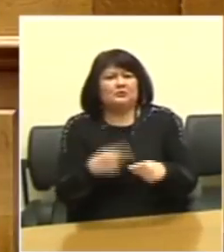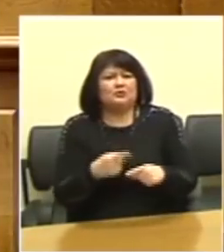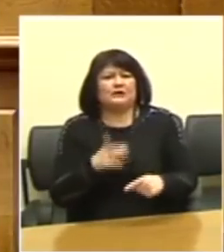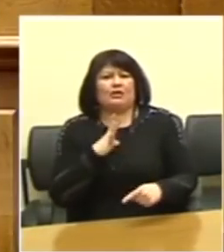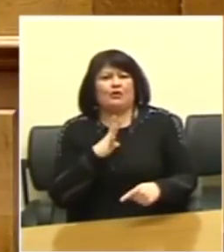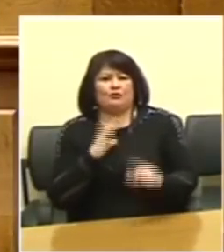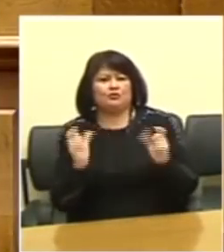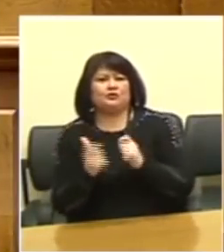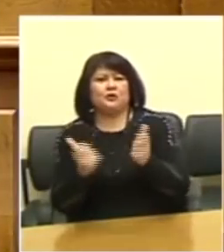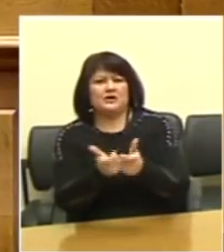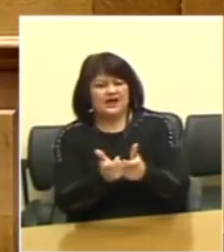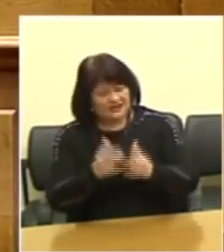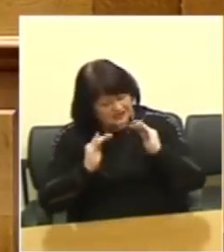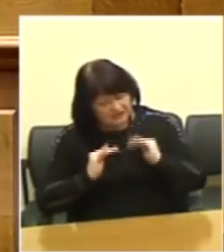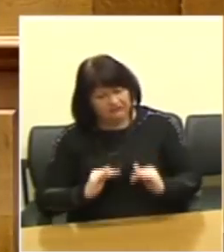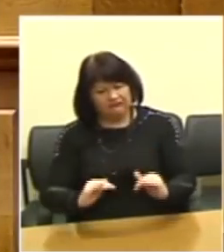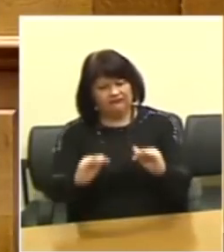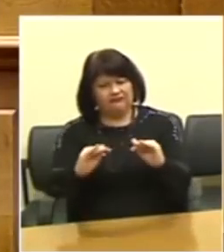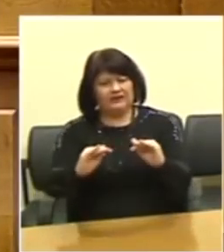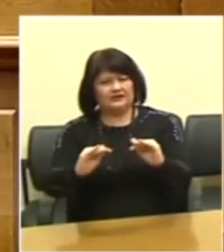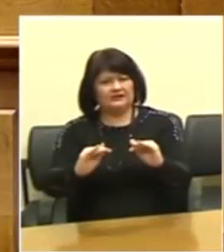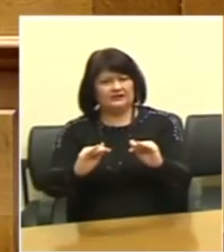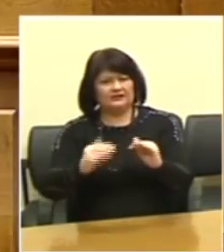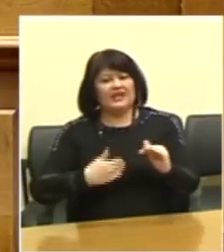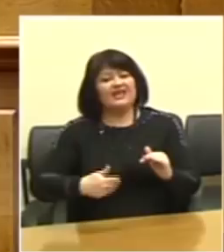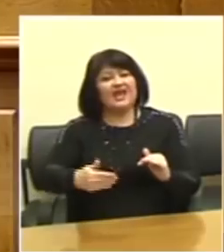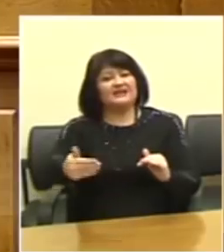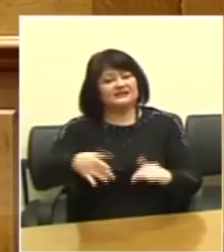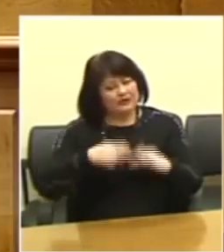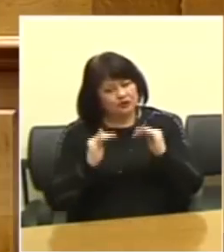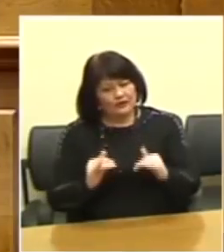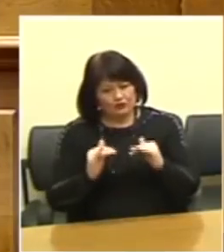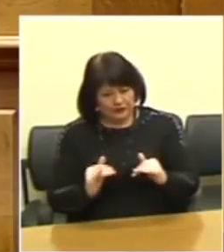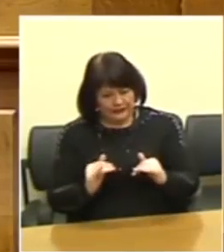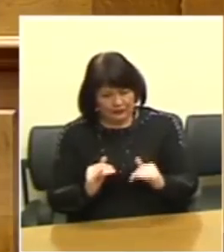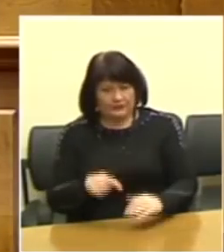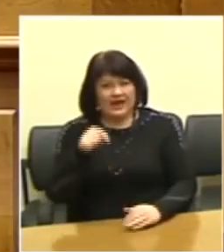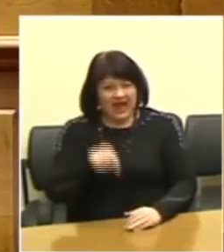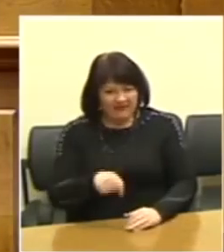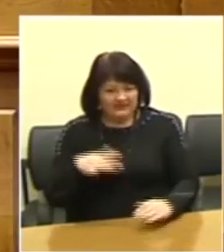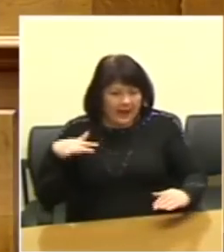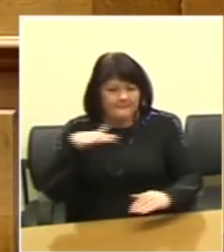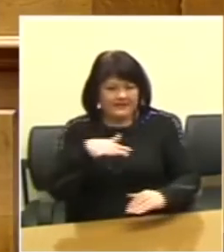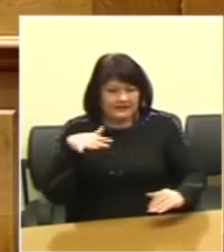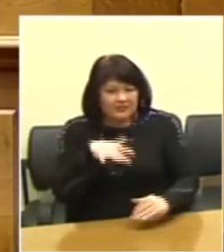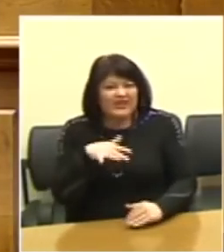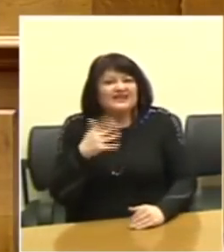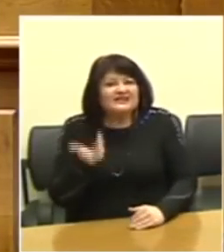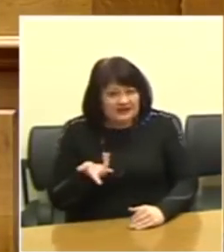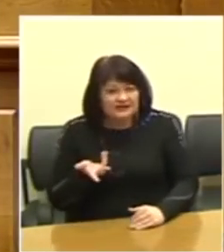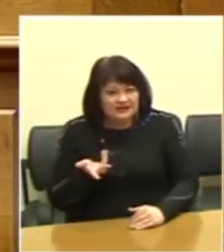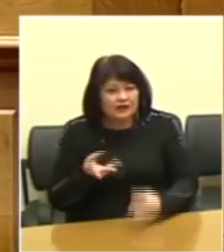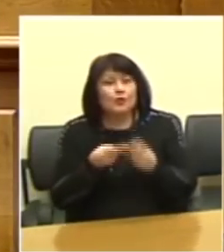στρώματα, θα συνεχιστεί αμύωτη το επόμενο διάστημα. Αυτή η επίθεση είναι και